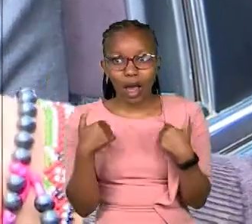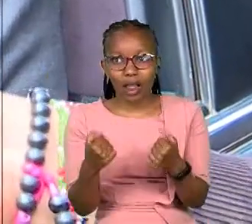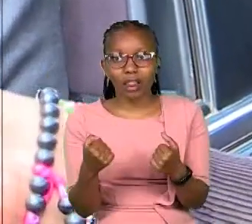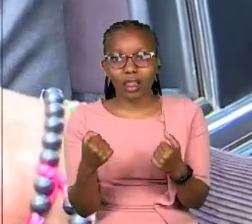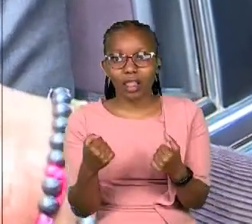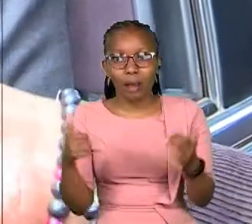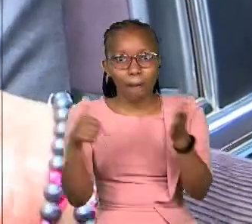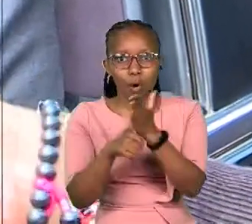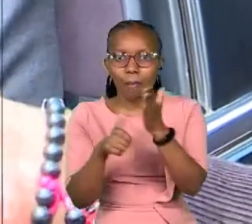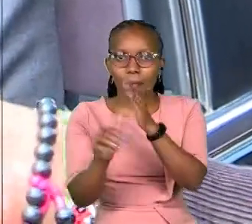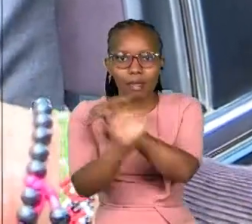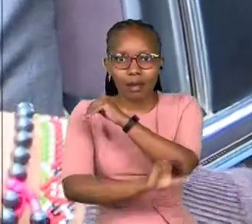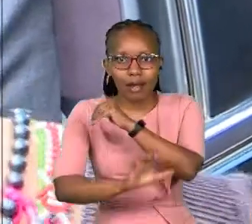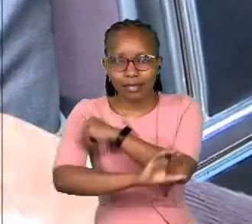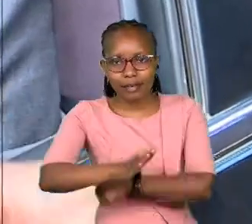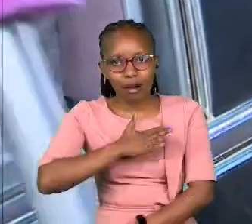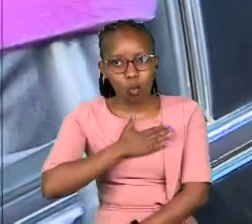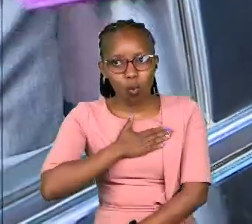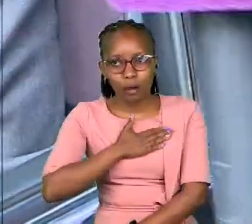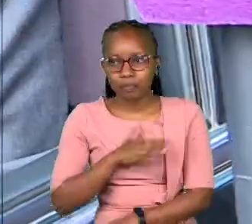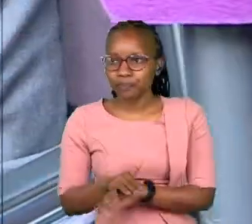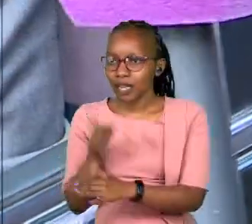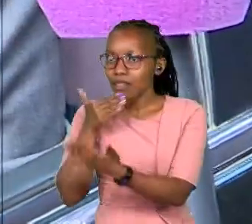issue in this country. Yeah.